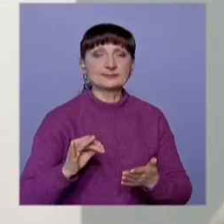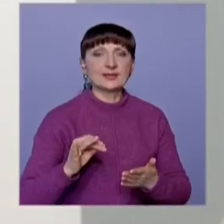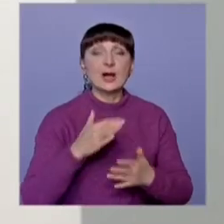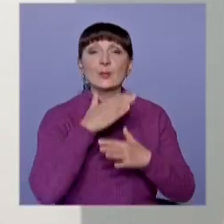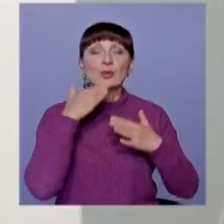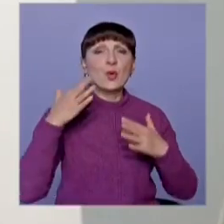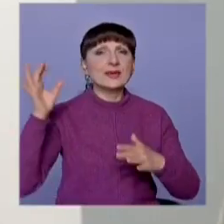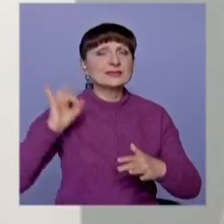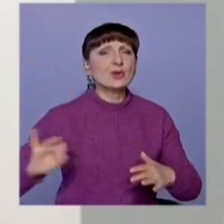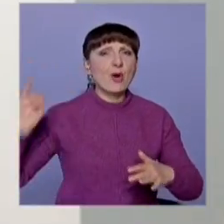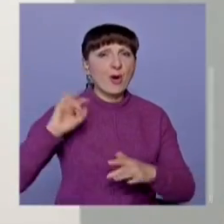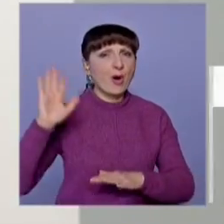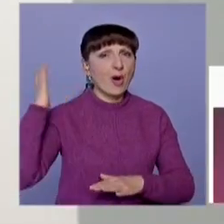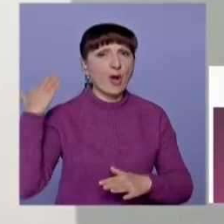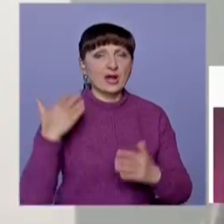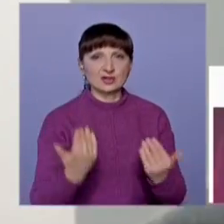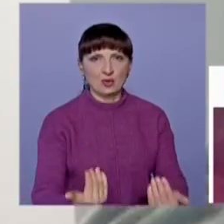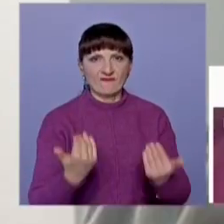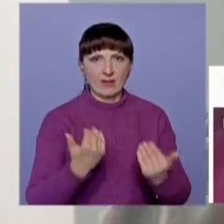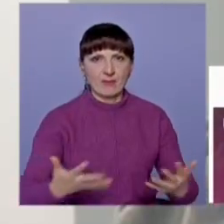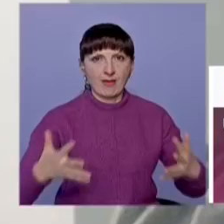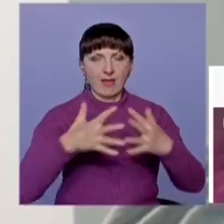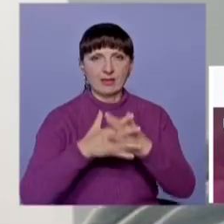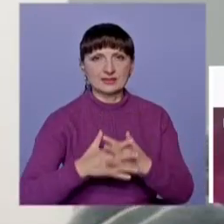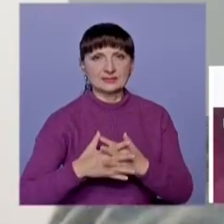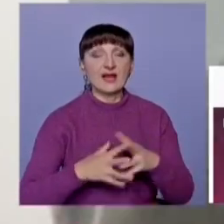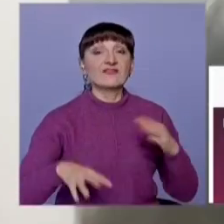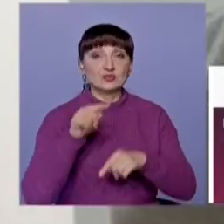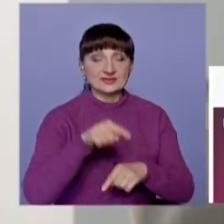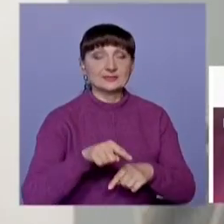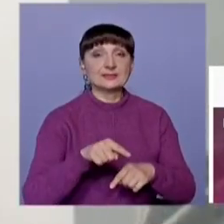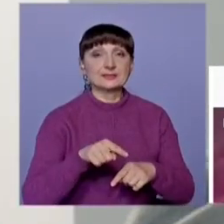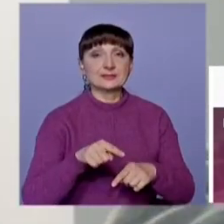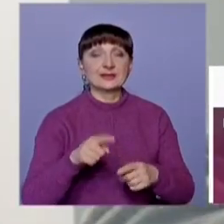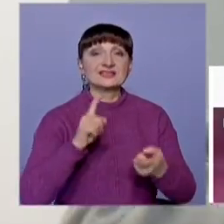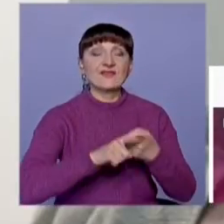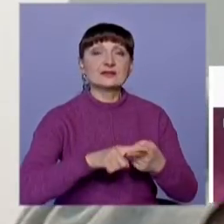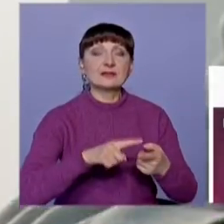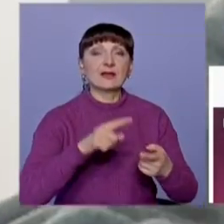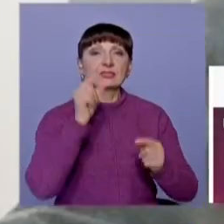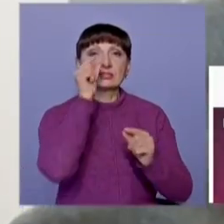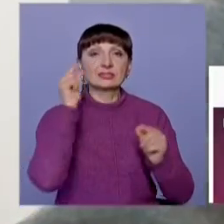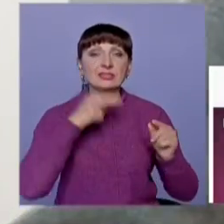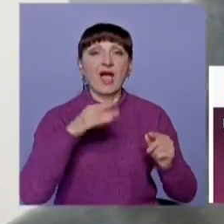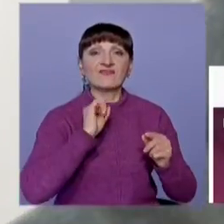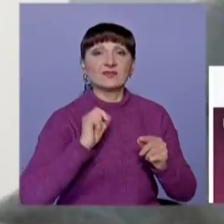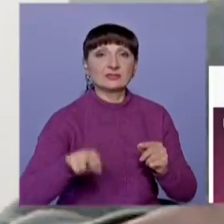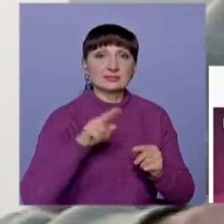многих тысячелетий. Вот здесь вот все связано с Давидом. Вот здесь